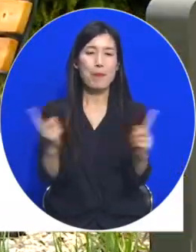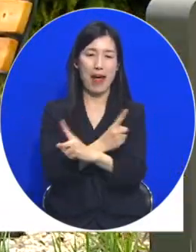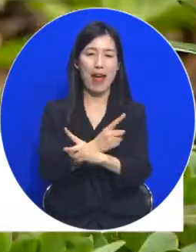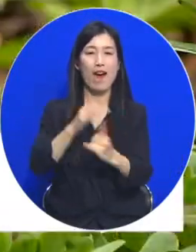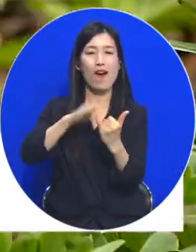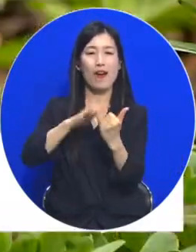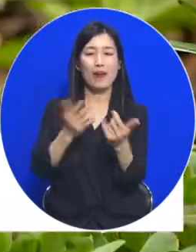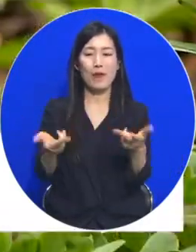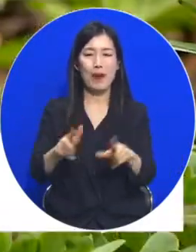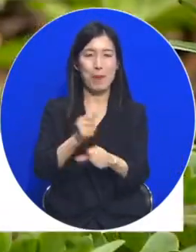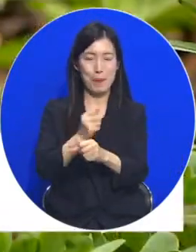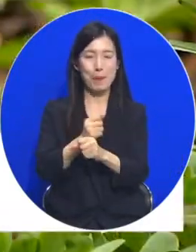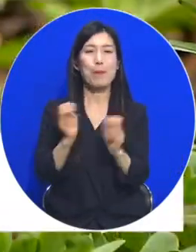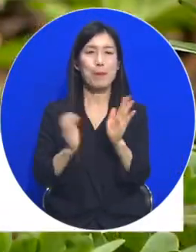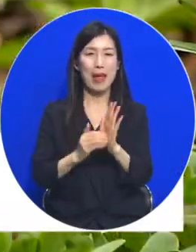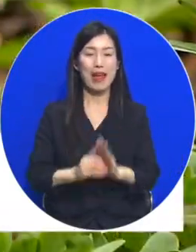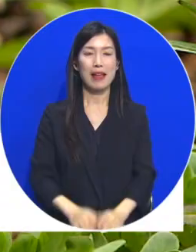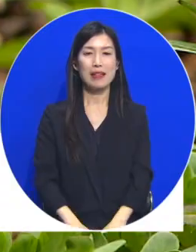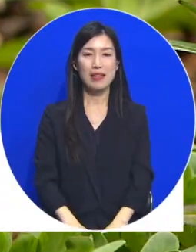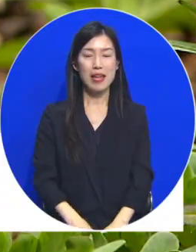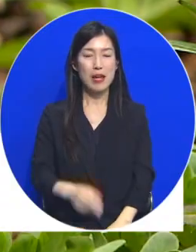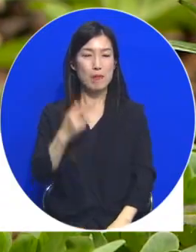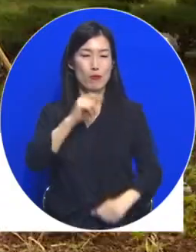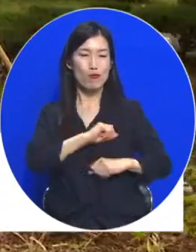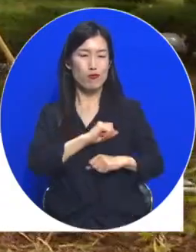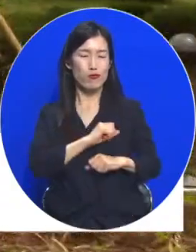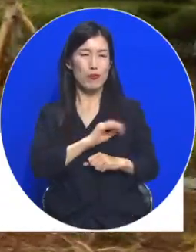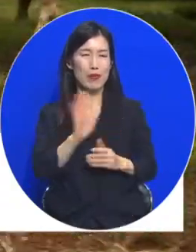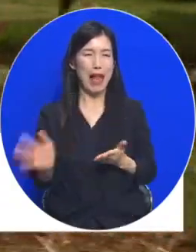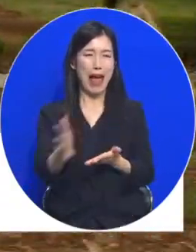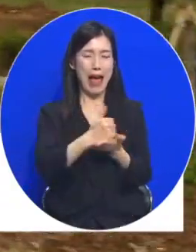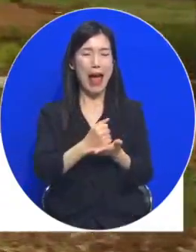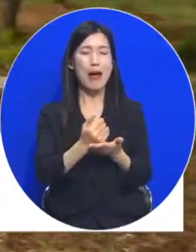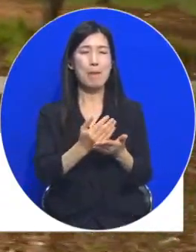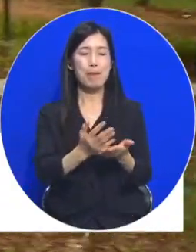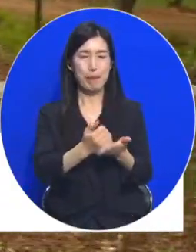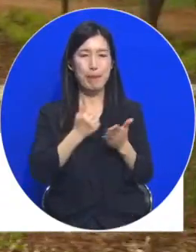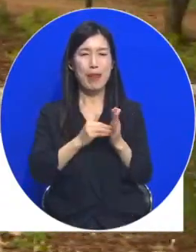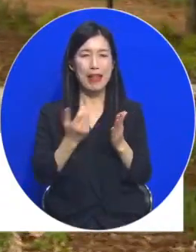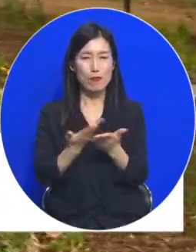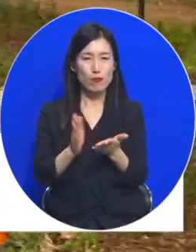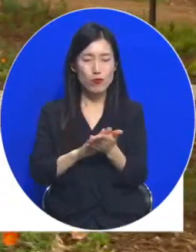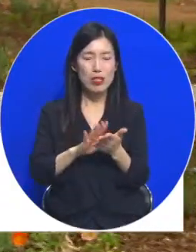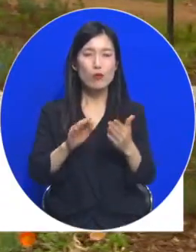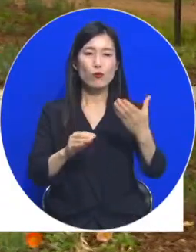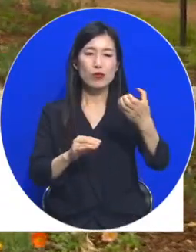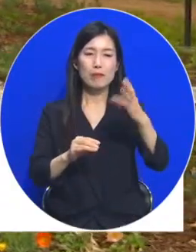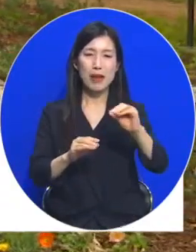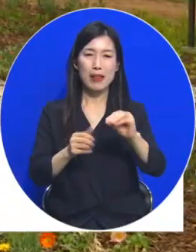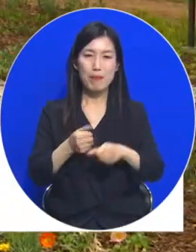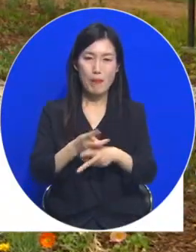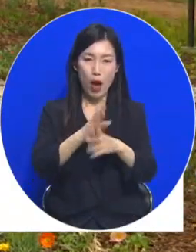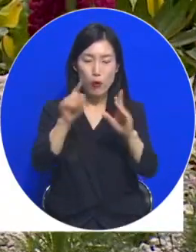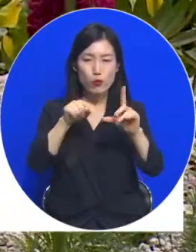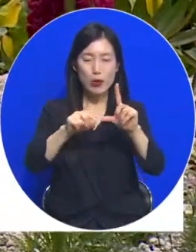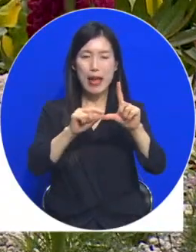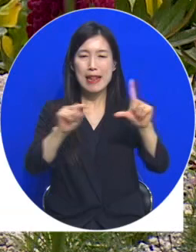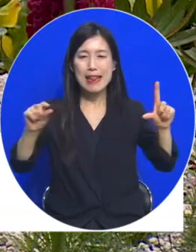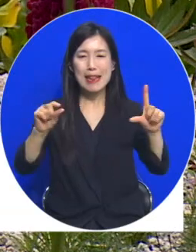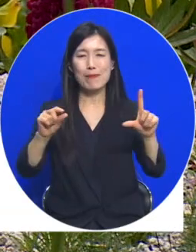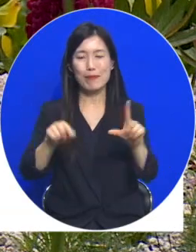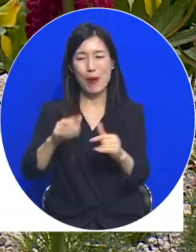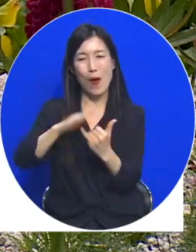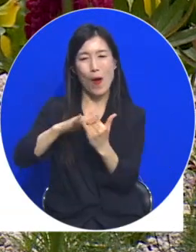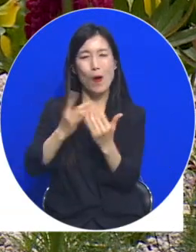미리 공개했습니다. 용산 미군기지 반환 완료 후 조성할 예정인 약 90만 평 규모의 용산공원 일부분으로